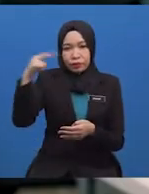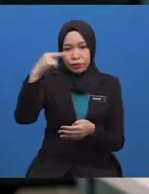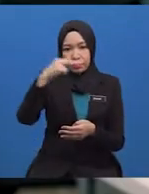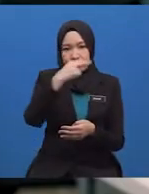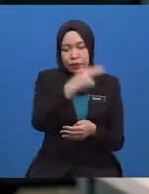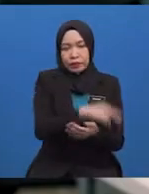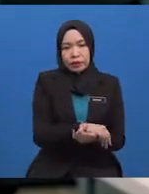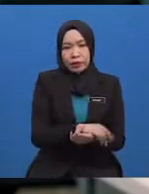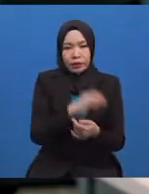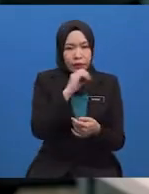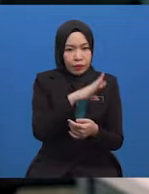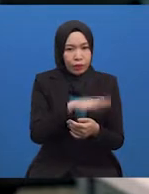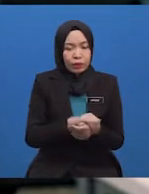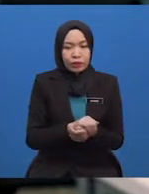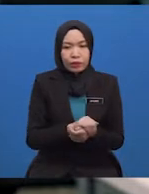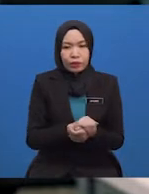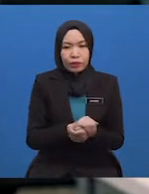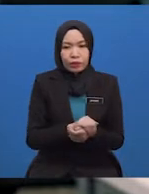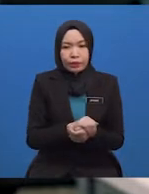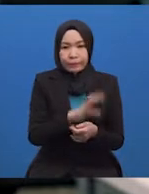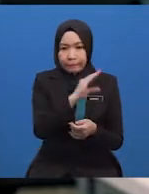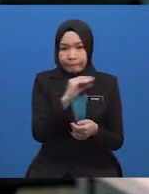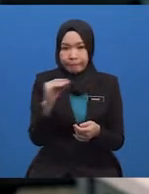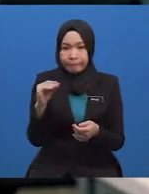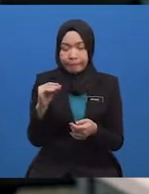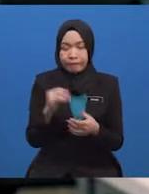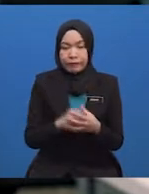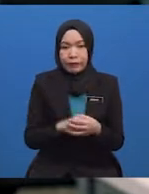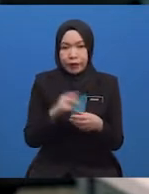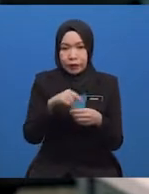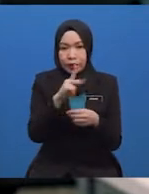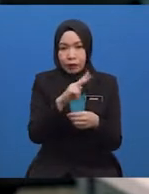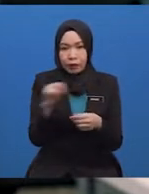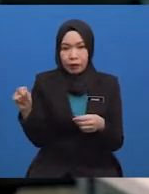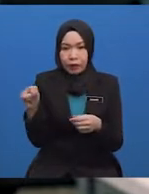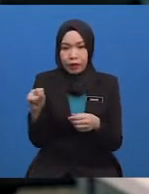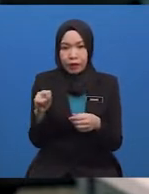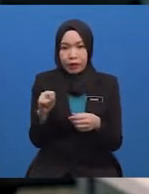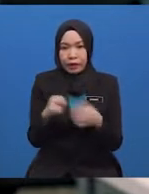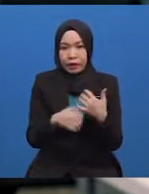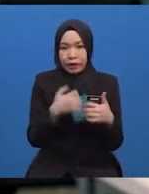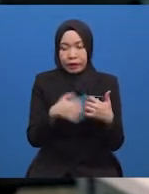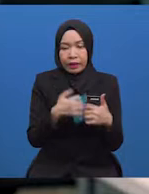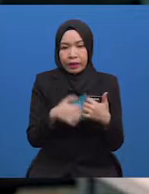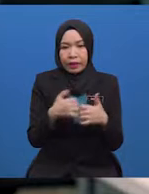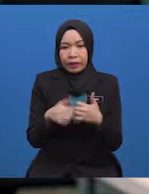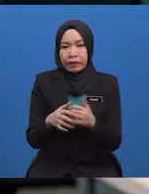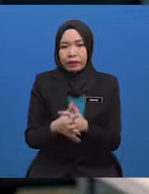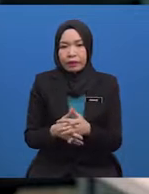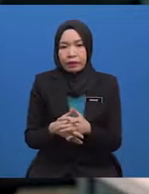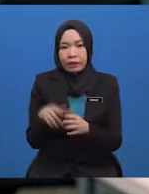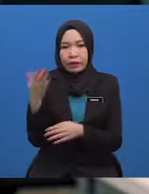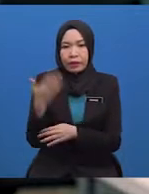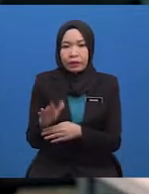kilang memproses kelapa sawit atau getah yang mengeluarkan gas sulfur dioksida, karbon monoksida dan